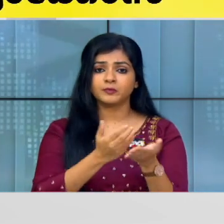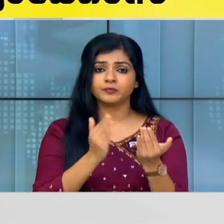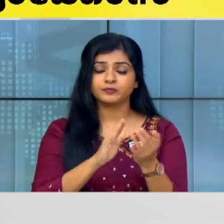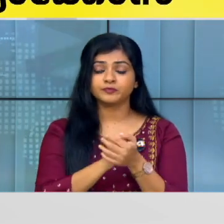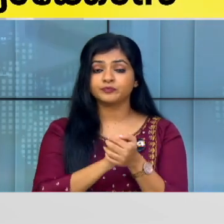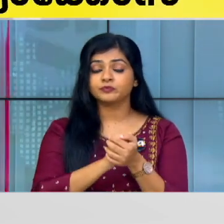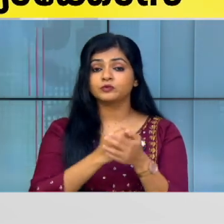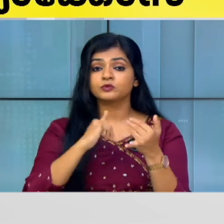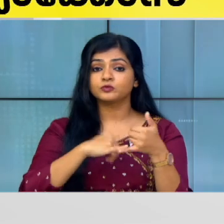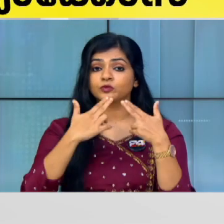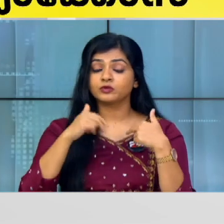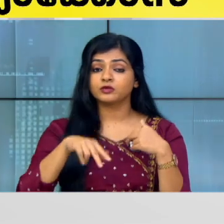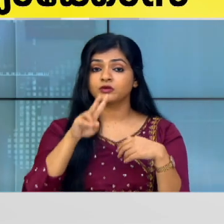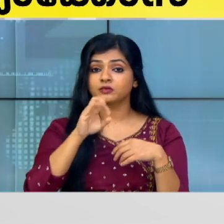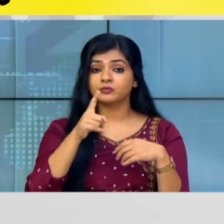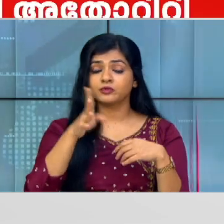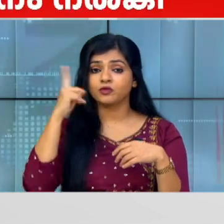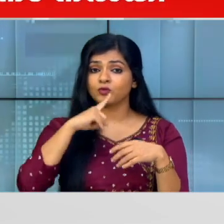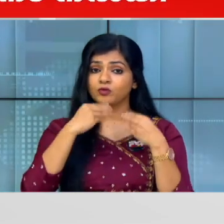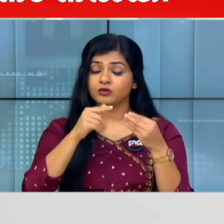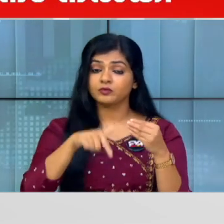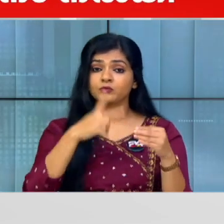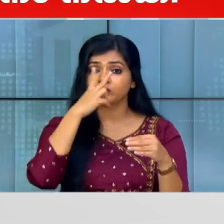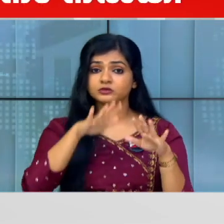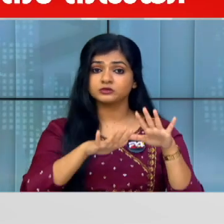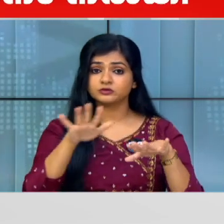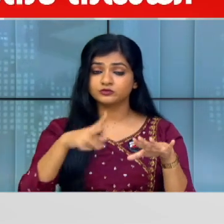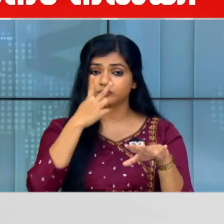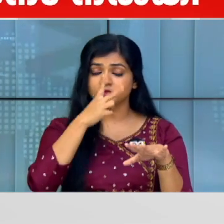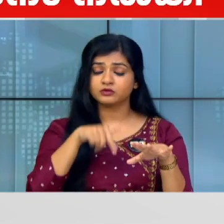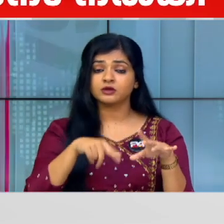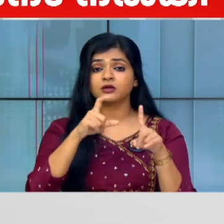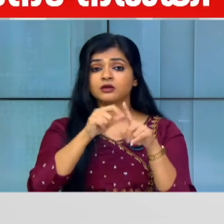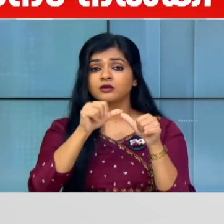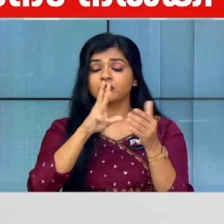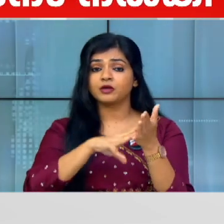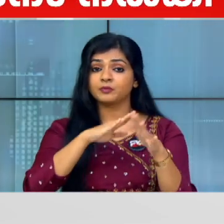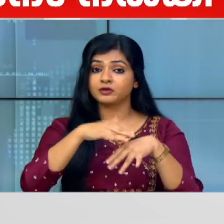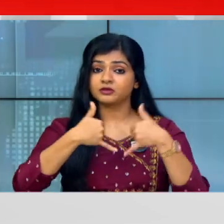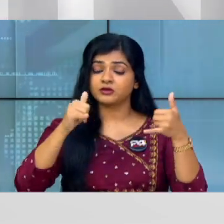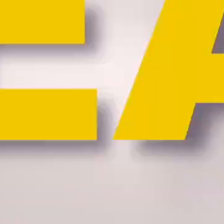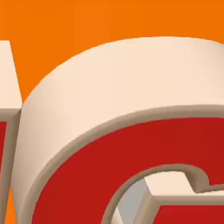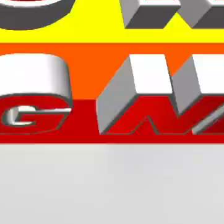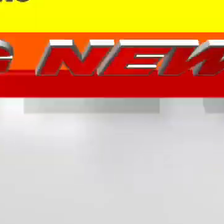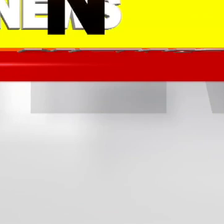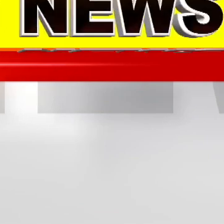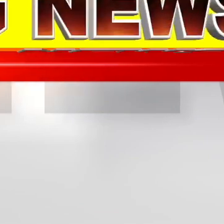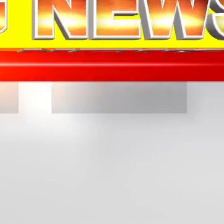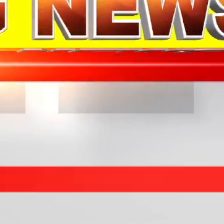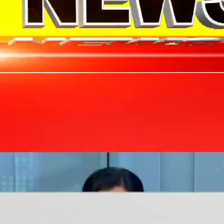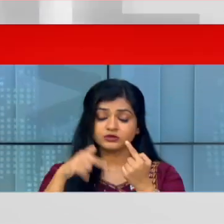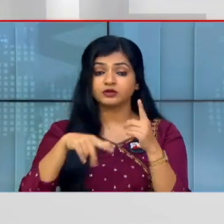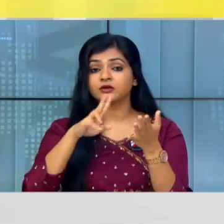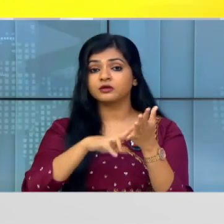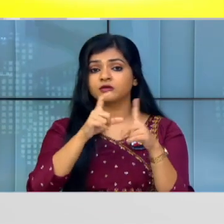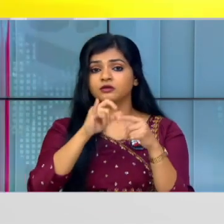2014 എന്തു തന്നെ വന്നാലും നിലനിൽക്കുന്ന സാഹചര്യം പരിഗണിച്ചുകൊണ്ട് ഇന്ത്യയിലെ ഏത് ഡാമിൻ്റെ സേഫ്റ്റി ഇവാലുവേഷൻ NDSAയ്ക്ക് നടത്താൻ